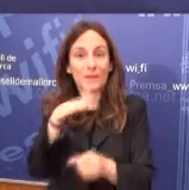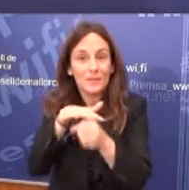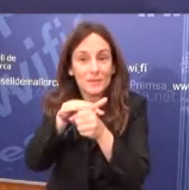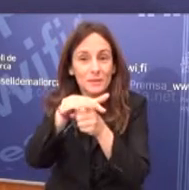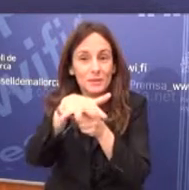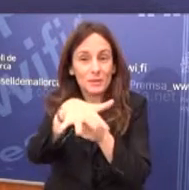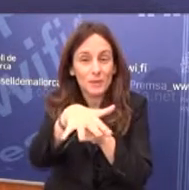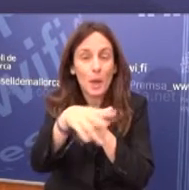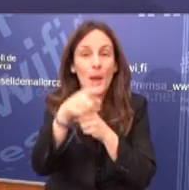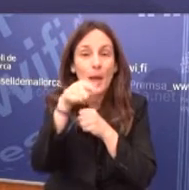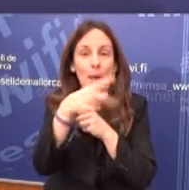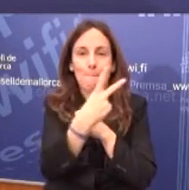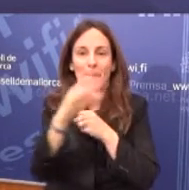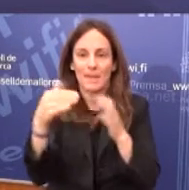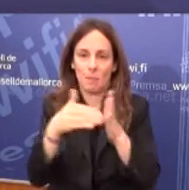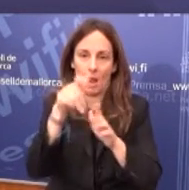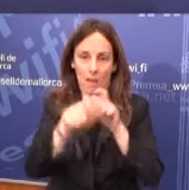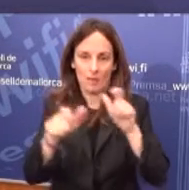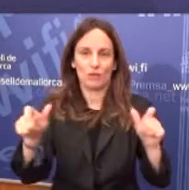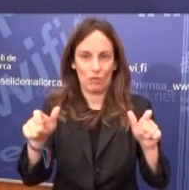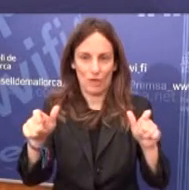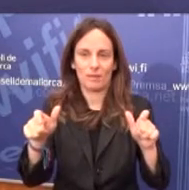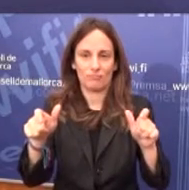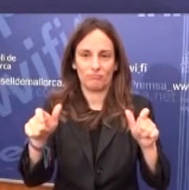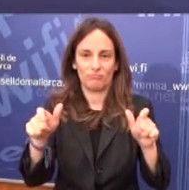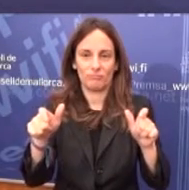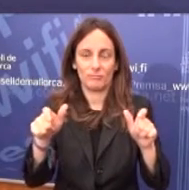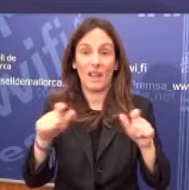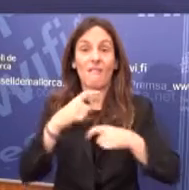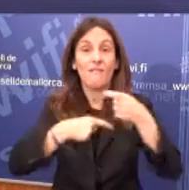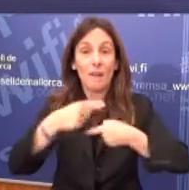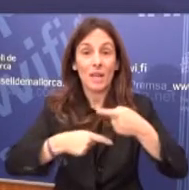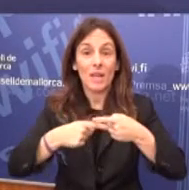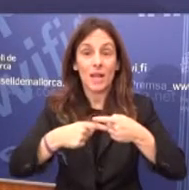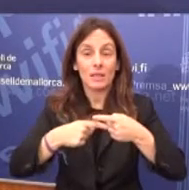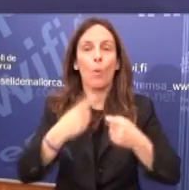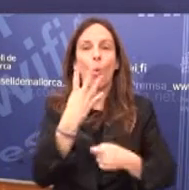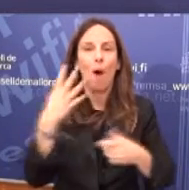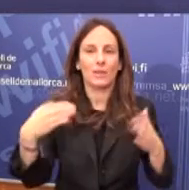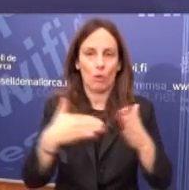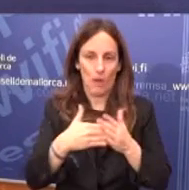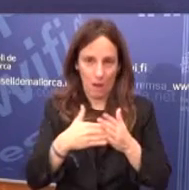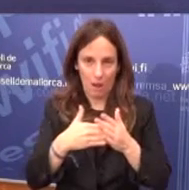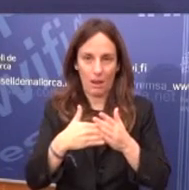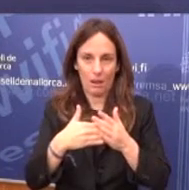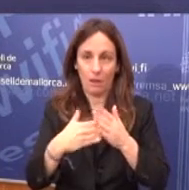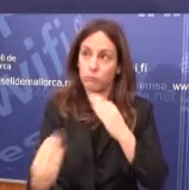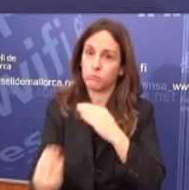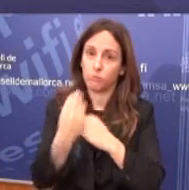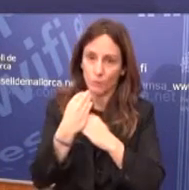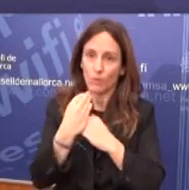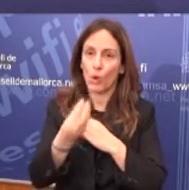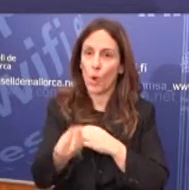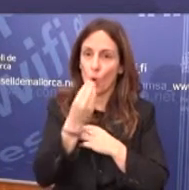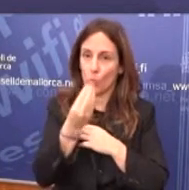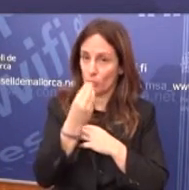perquè hem arribat a més de 20.000 persones. Hem arribat a 4.000 famílies que han